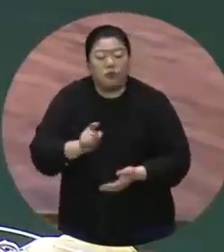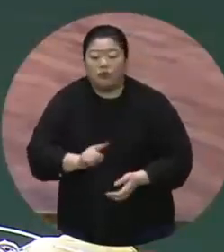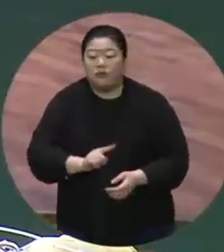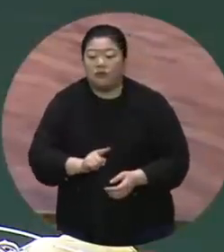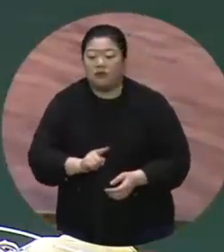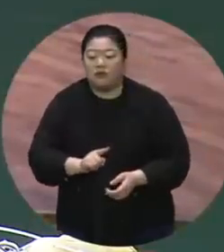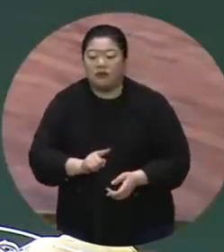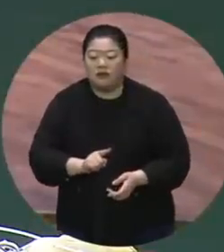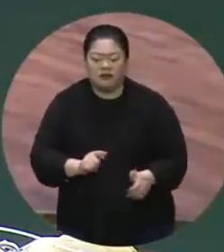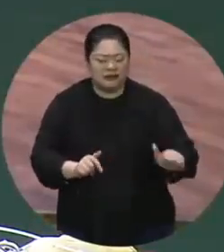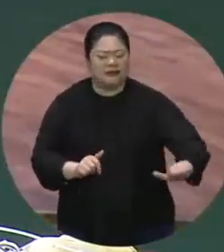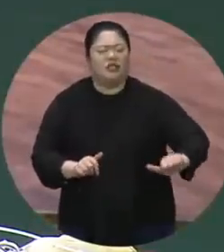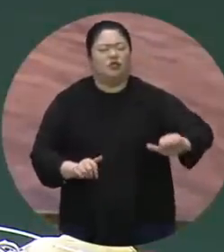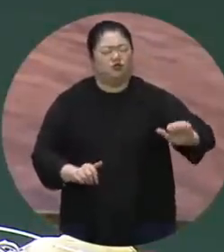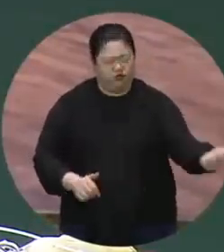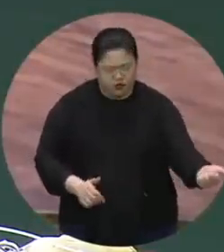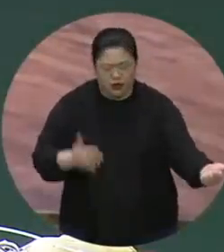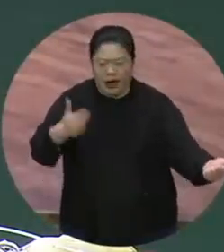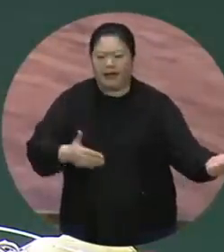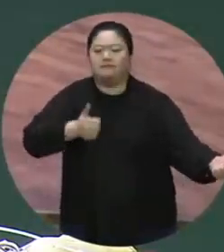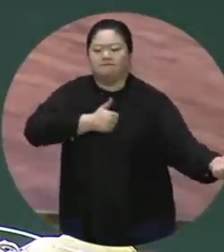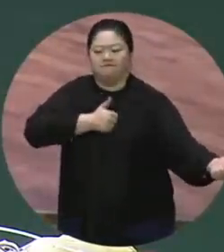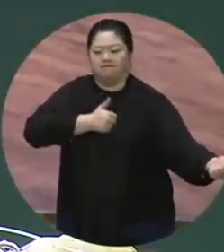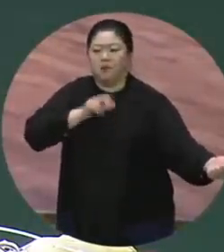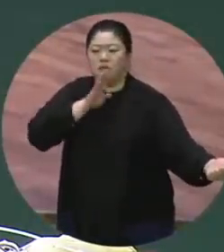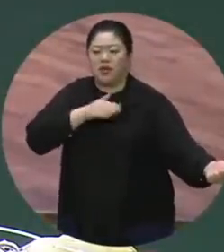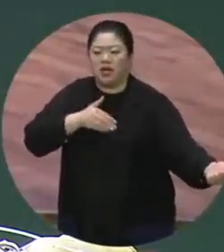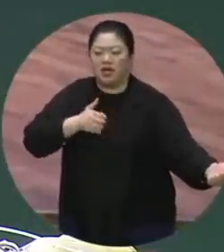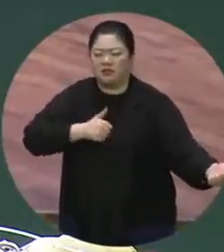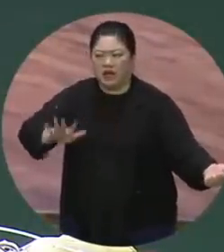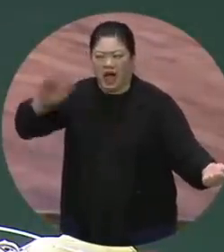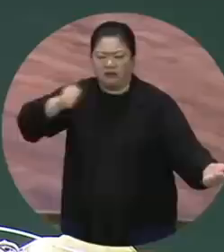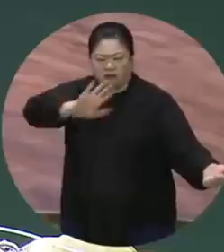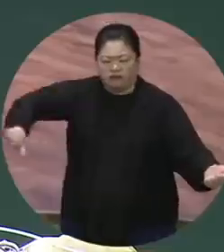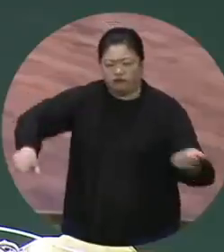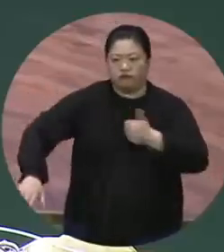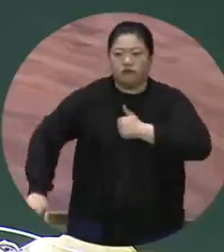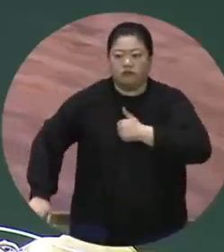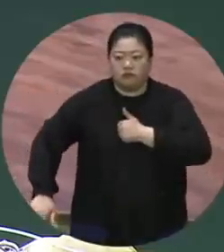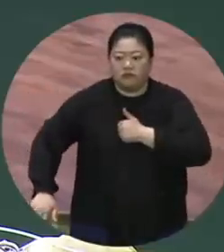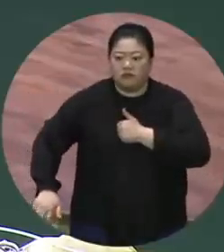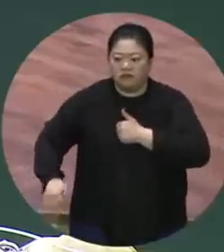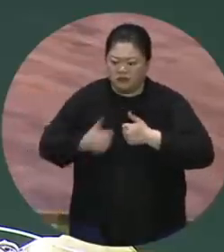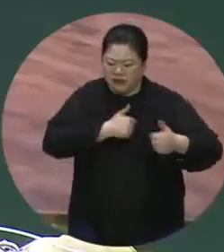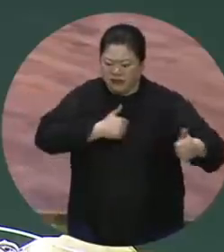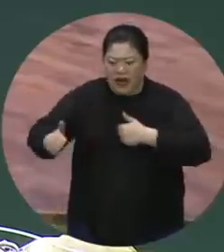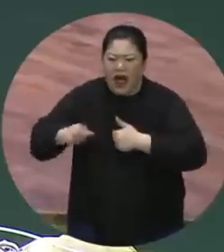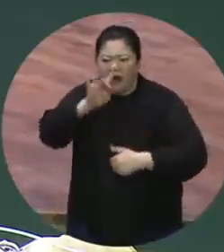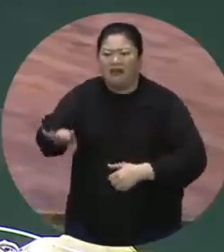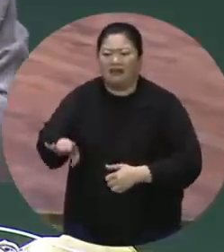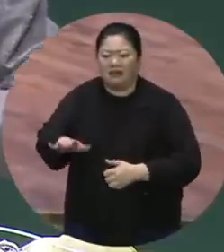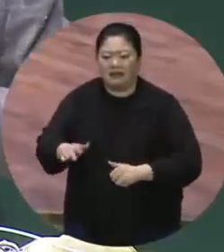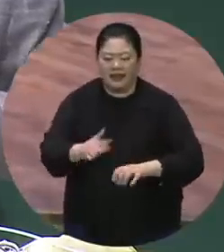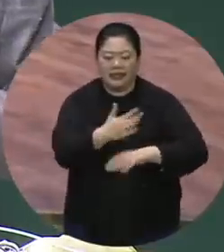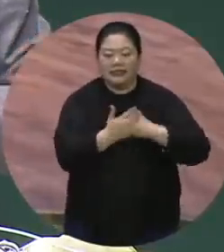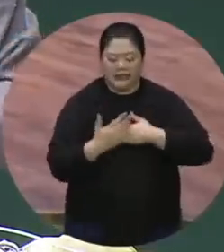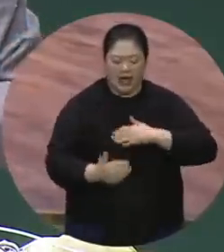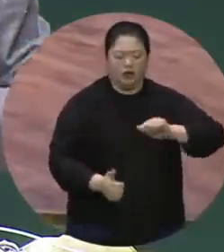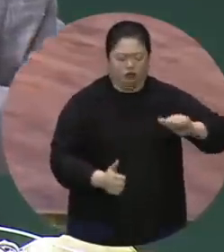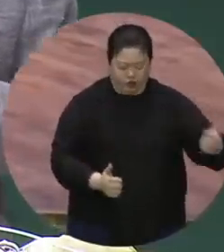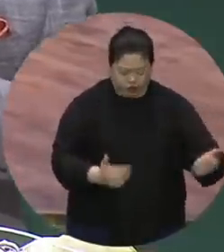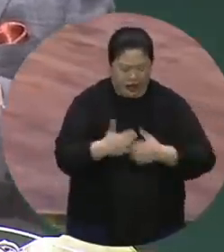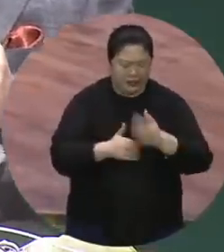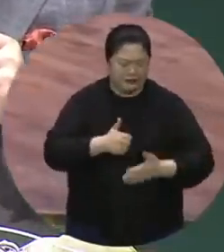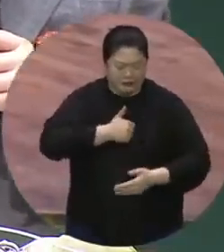가면 온갖 존심 상하는 거 얼마나 많이 막 얼마나 불신자 똑똑한 척 합니까? 속으로. 이게 참 진짜. 근데